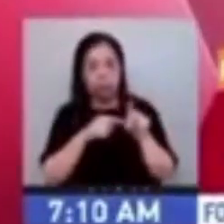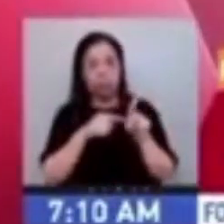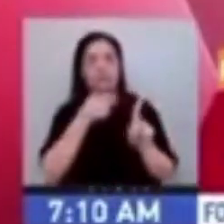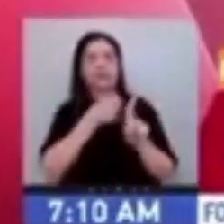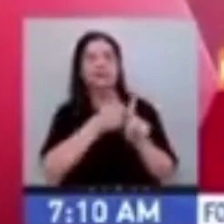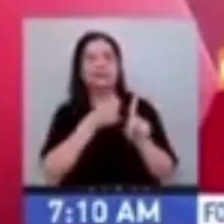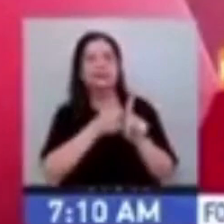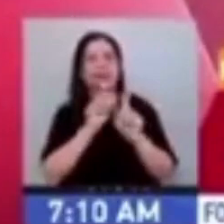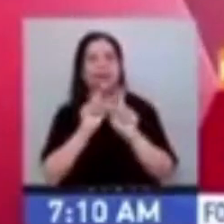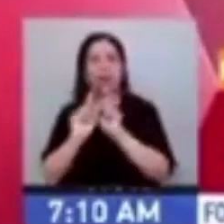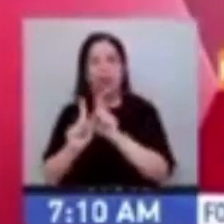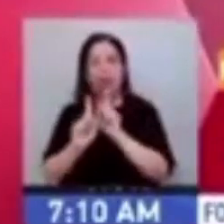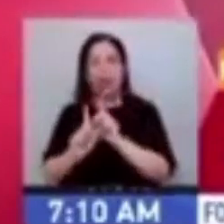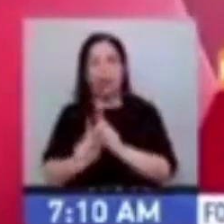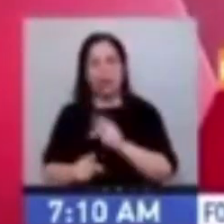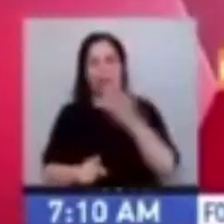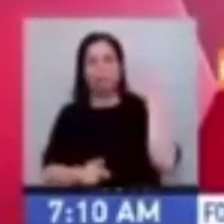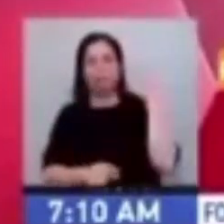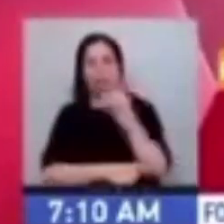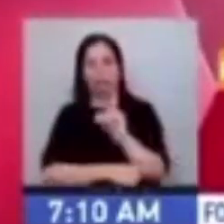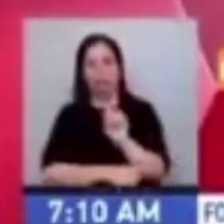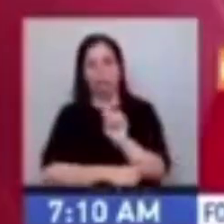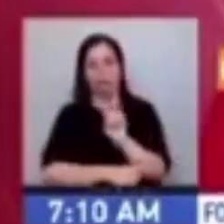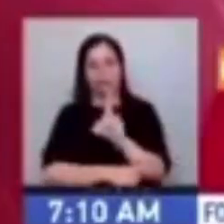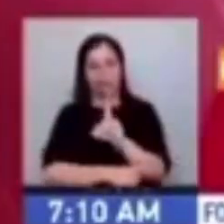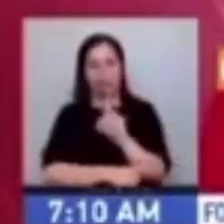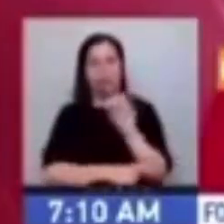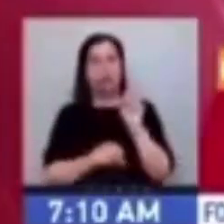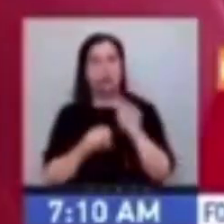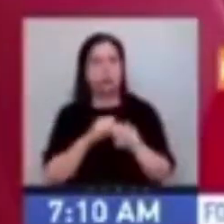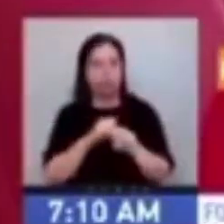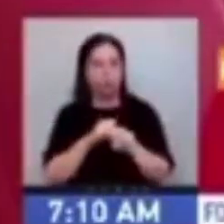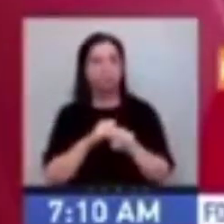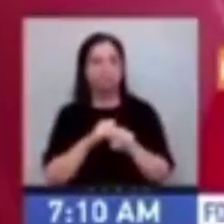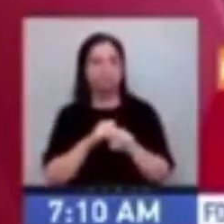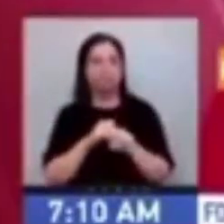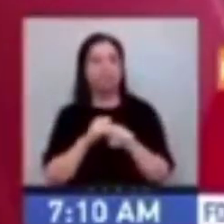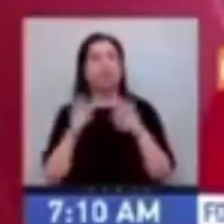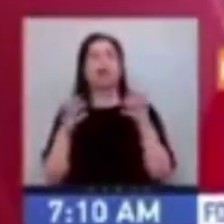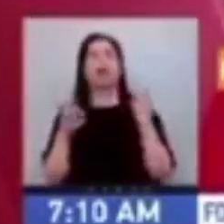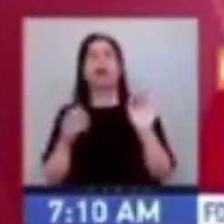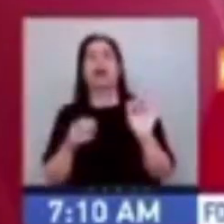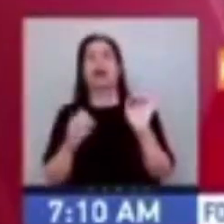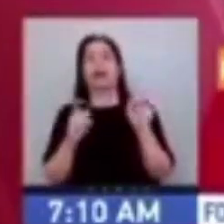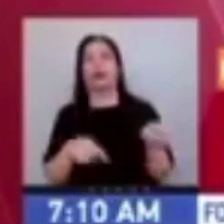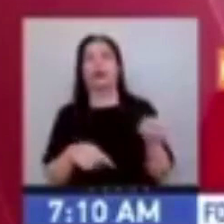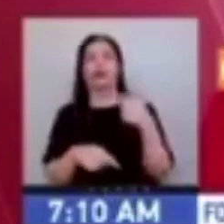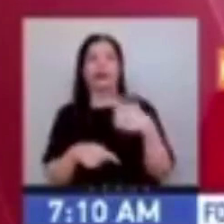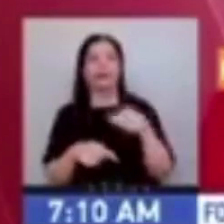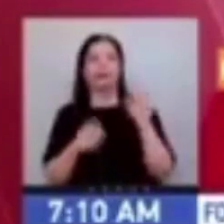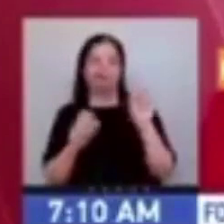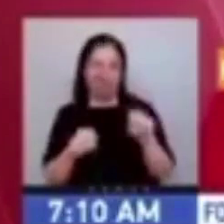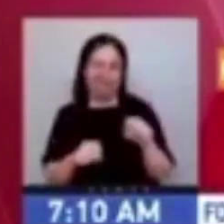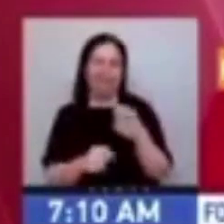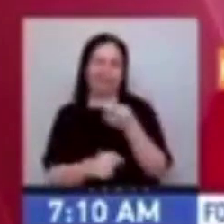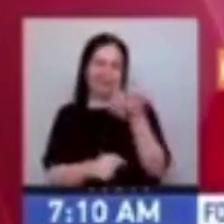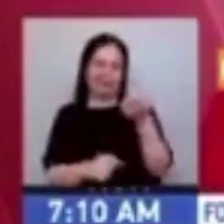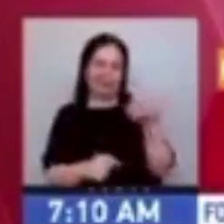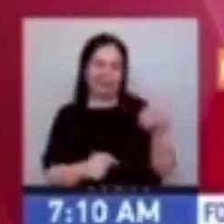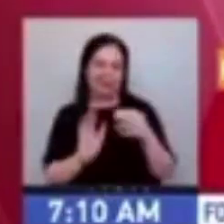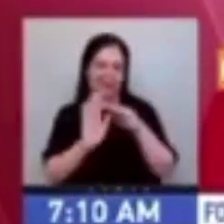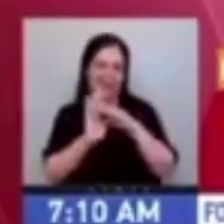ng questionnaire ng DSWD. Kaya po tayo nag-arrive sa conclusion na yan na sila po ay karapat-dapat ng umexit, so, matilist,